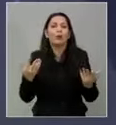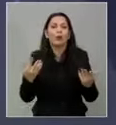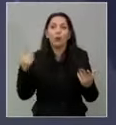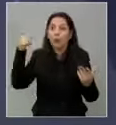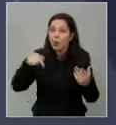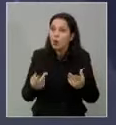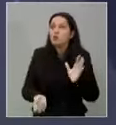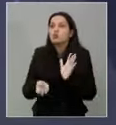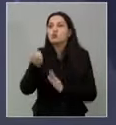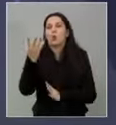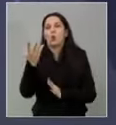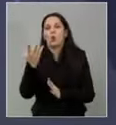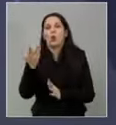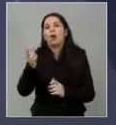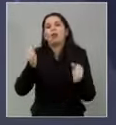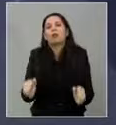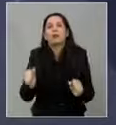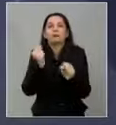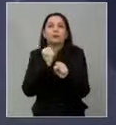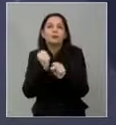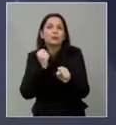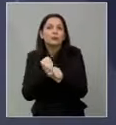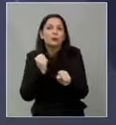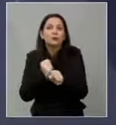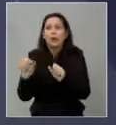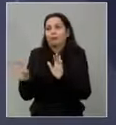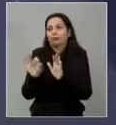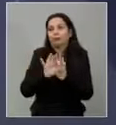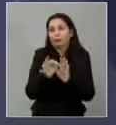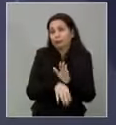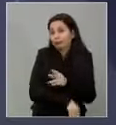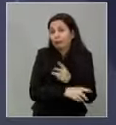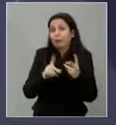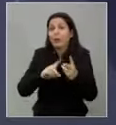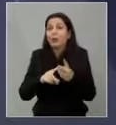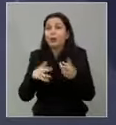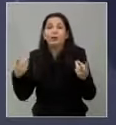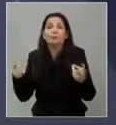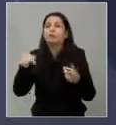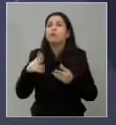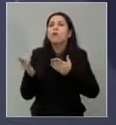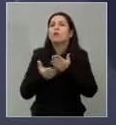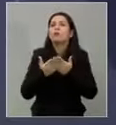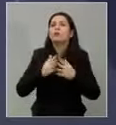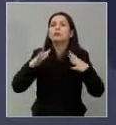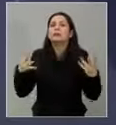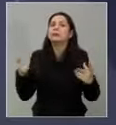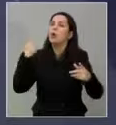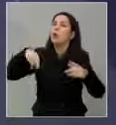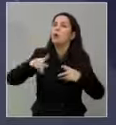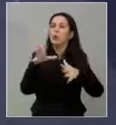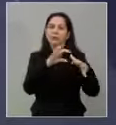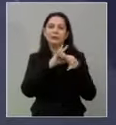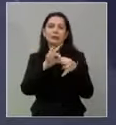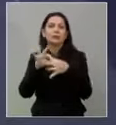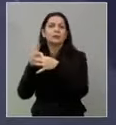ποιοτικές θέσεις εργασίας. Συμβάλλουν στην ανάπτυξη ενός οικοσυστήματος συνεργασιών στην